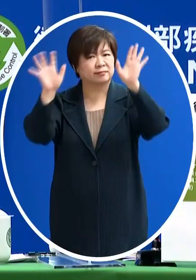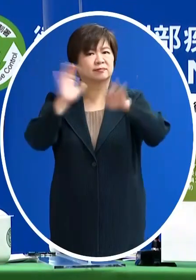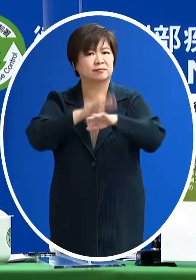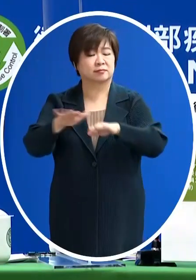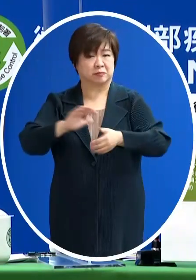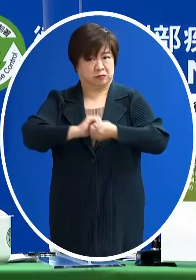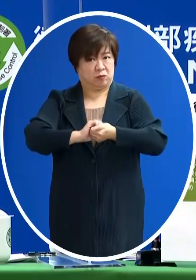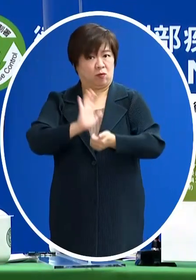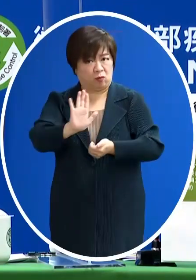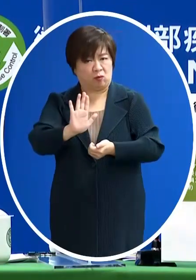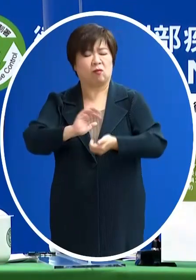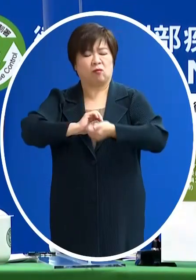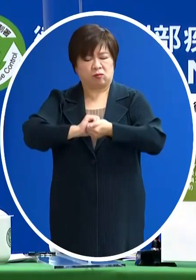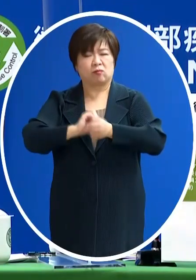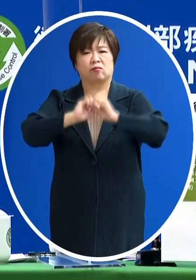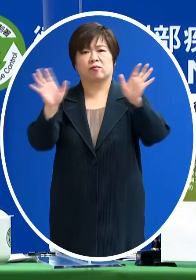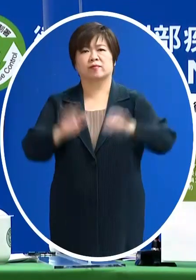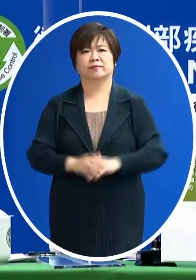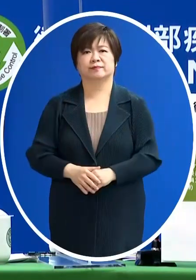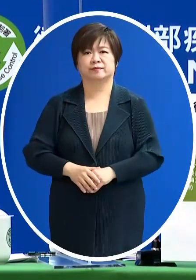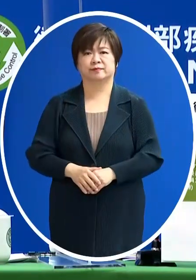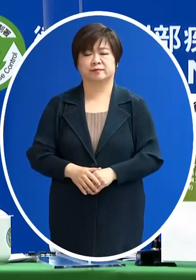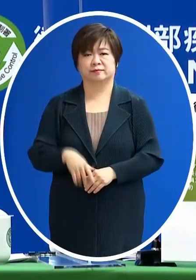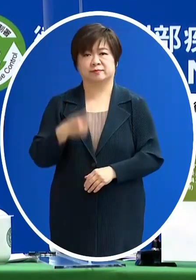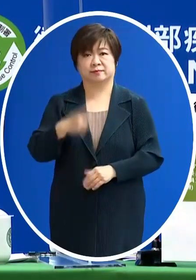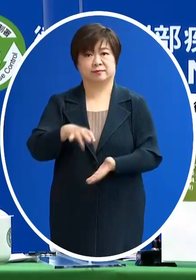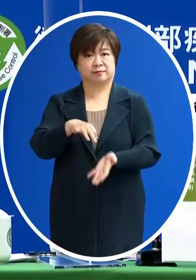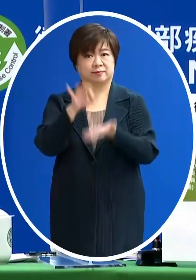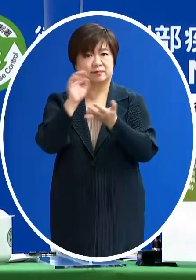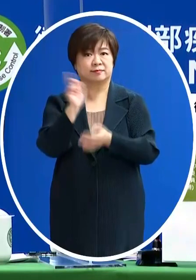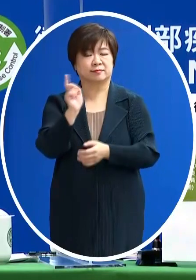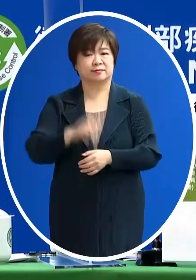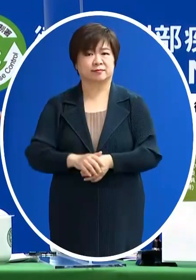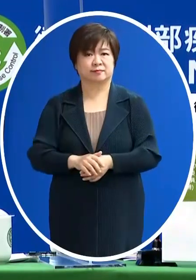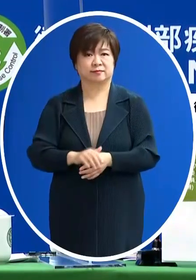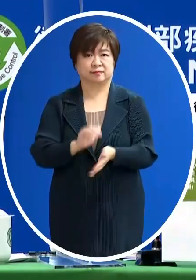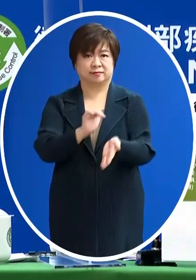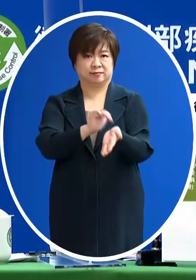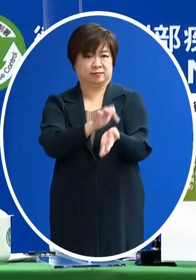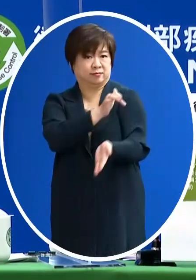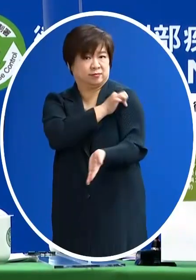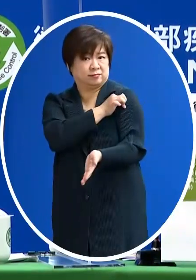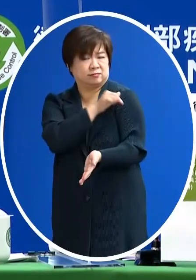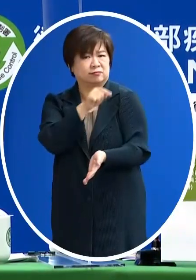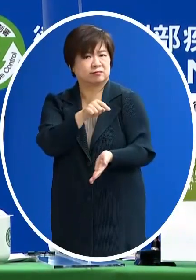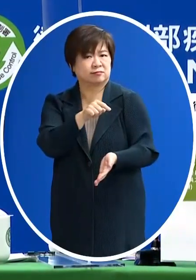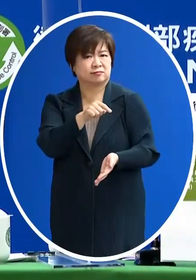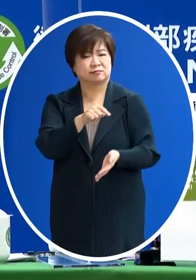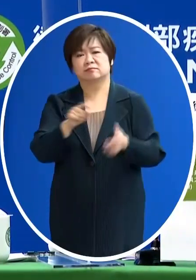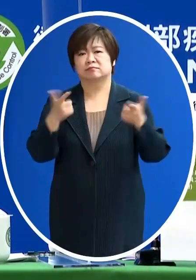定案之后。那至于有关于说讲到这个医护，这个并不是指的说